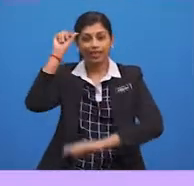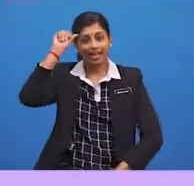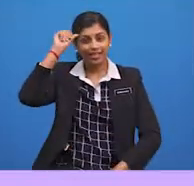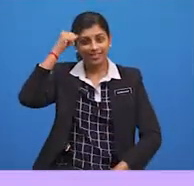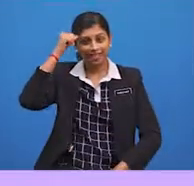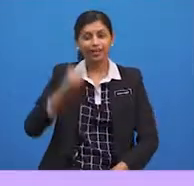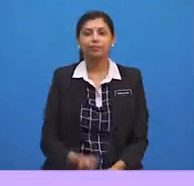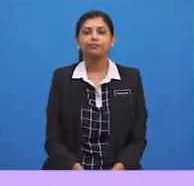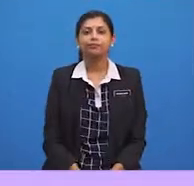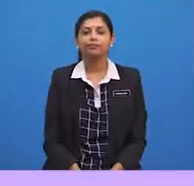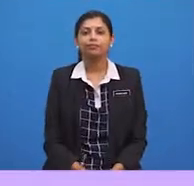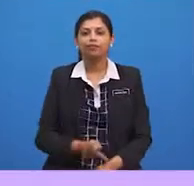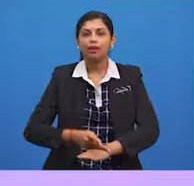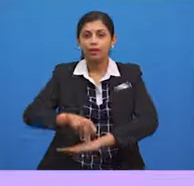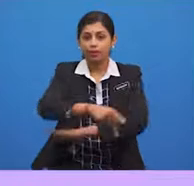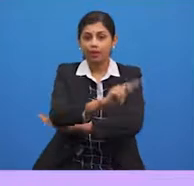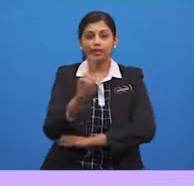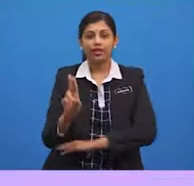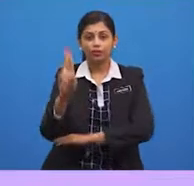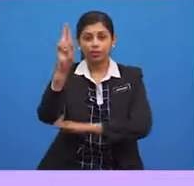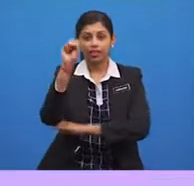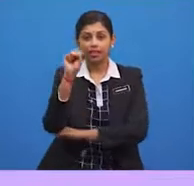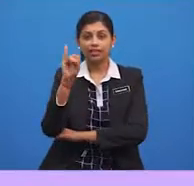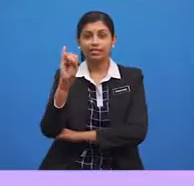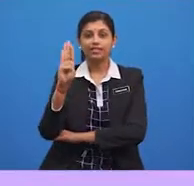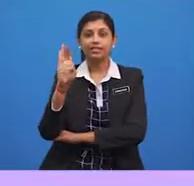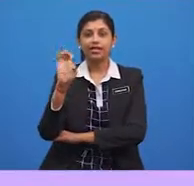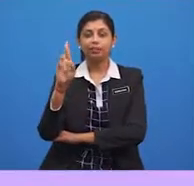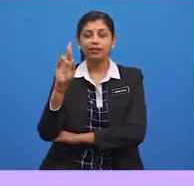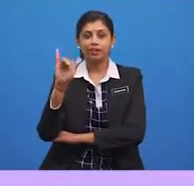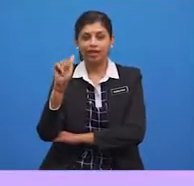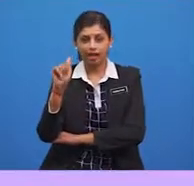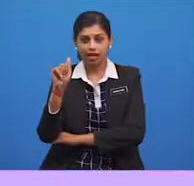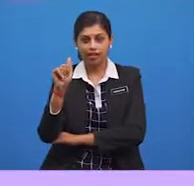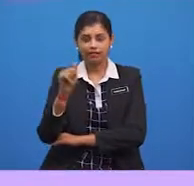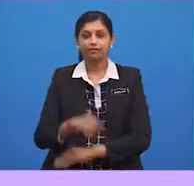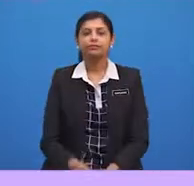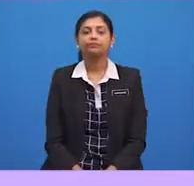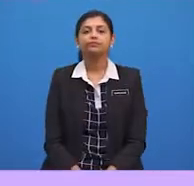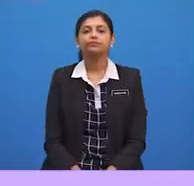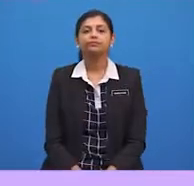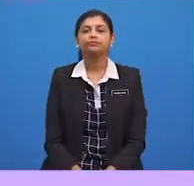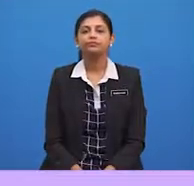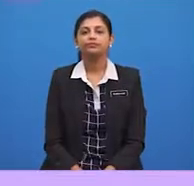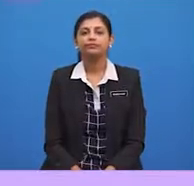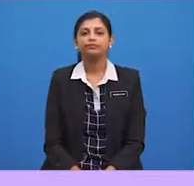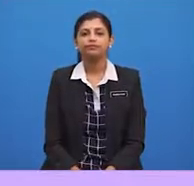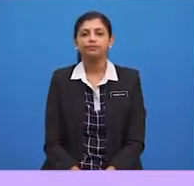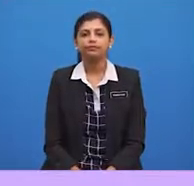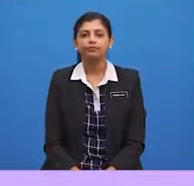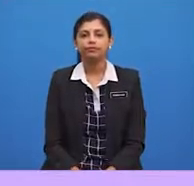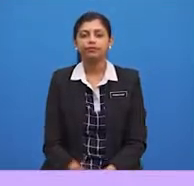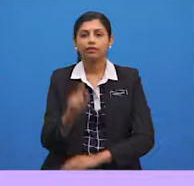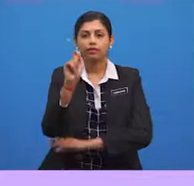terutama pantai utara Siberia yang terletak dalam lingkungan garisan Arktik.